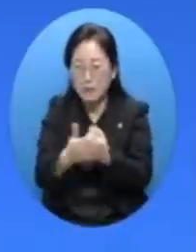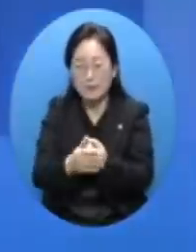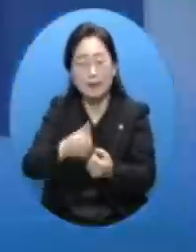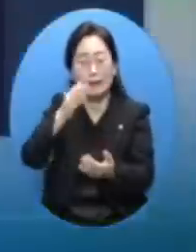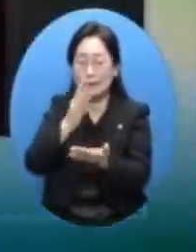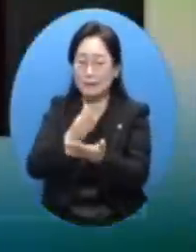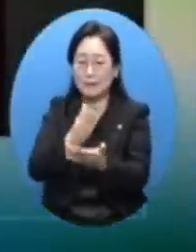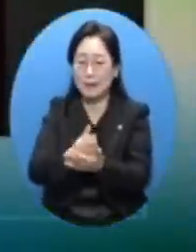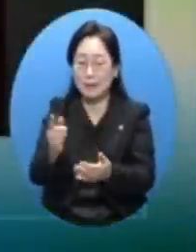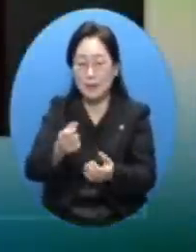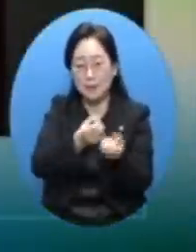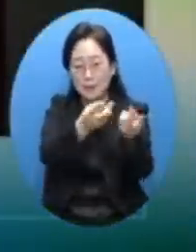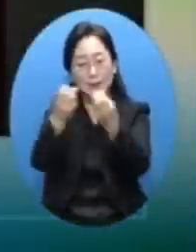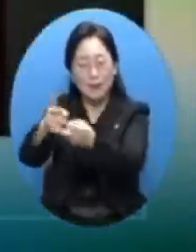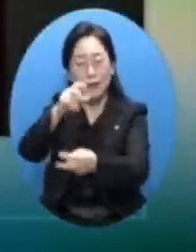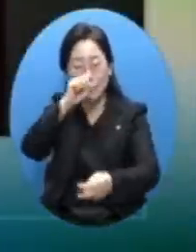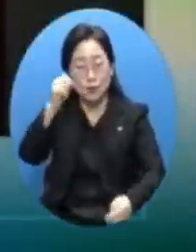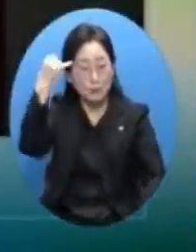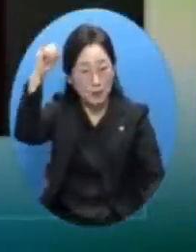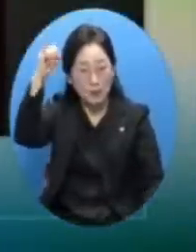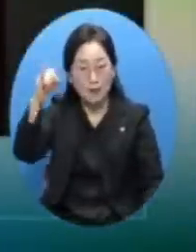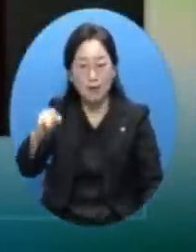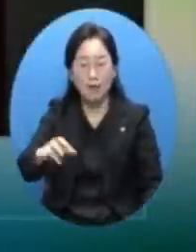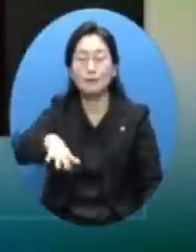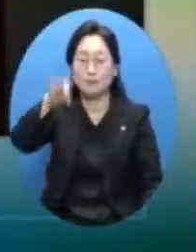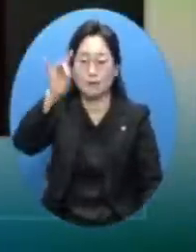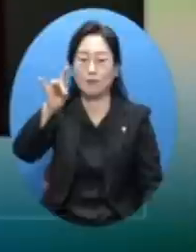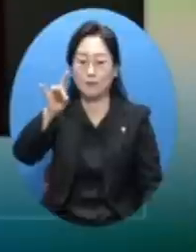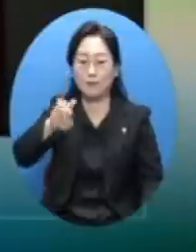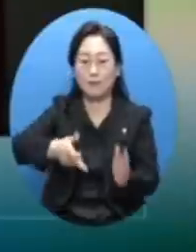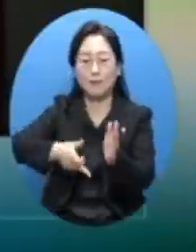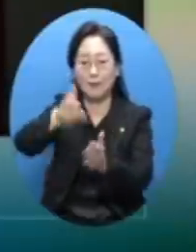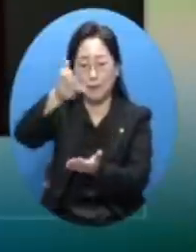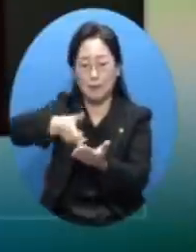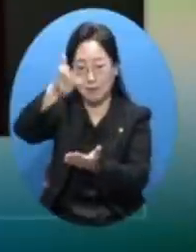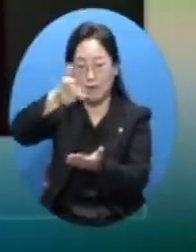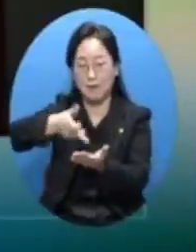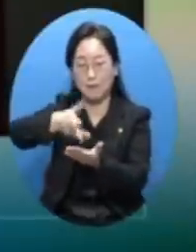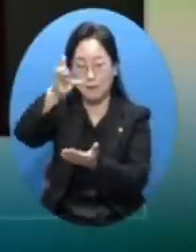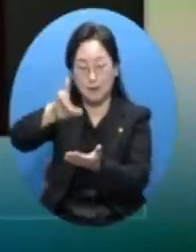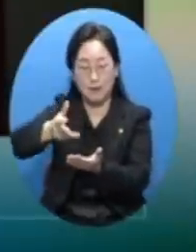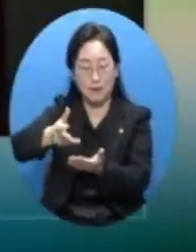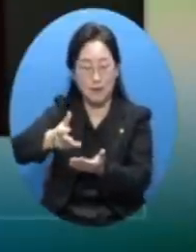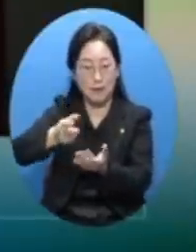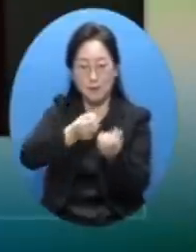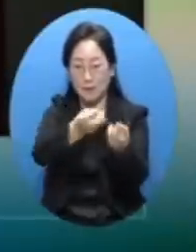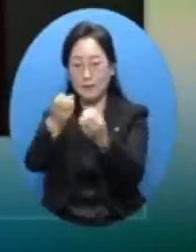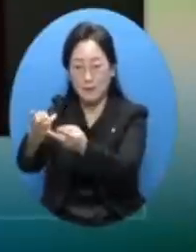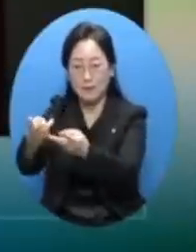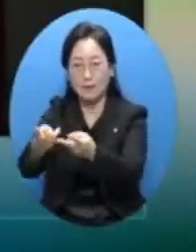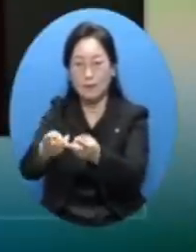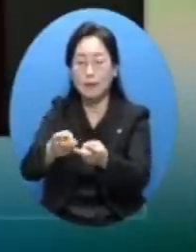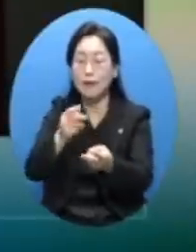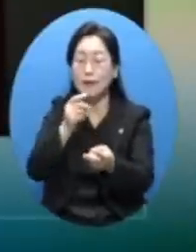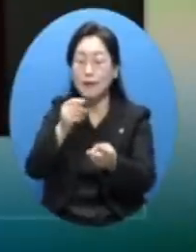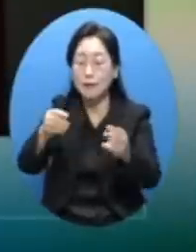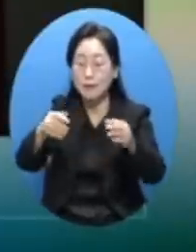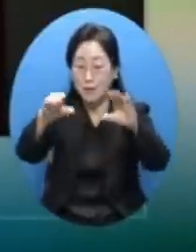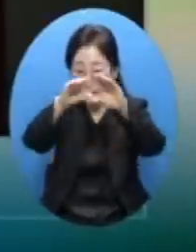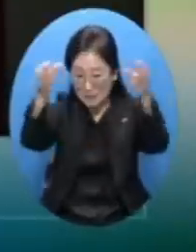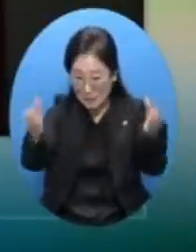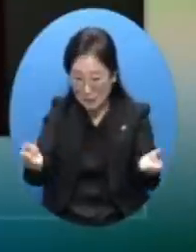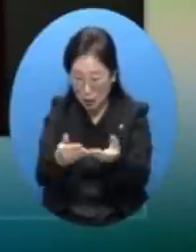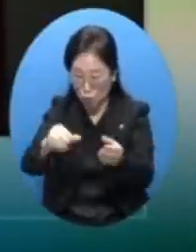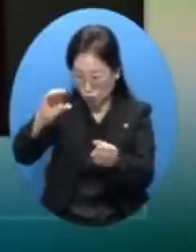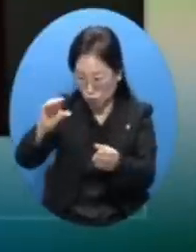않으니까 피자를 배달해주자. 처음으로 피자를 배달하는 것을 계획을 했고 이 상자도 두꺼운 상자를